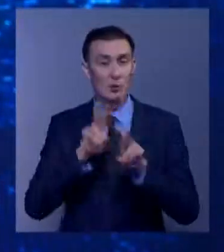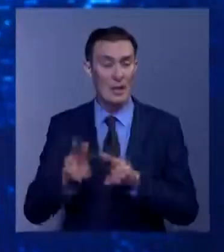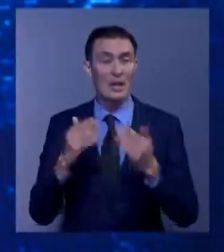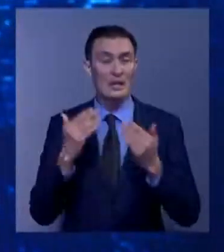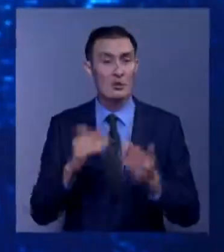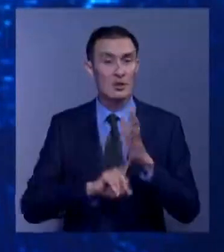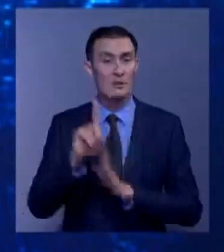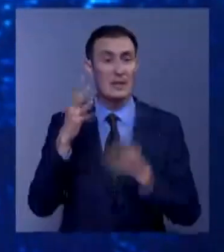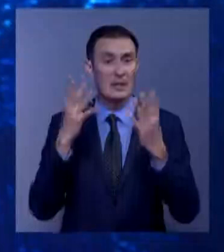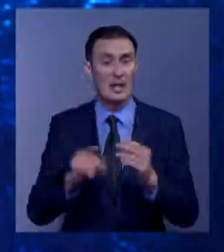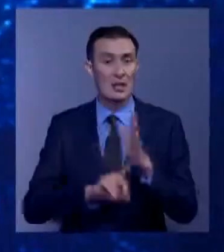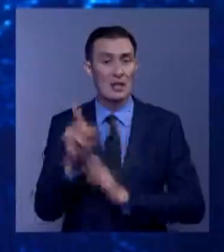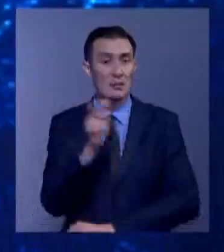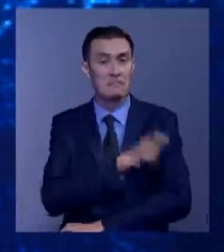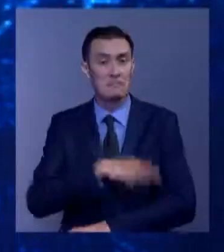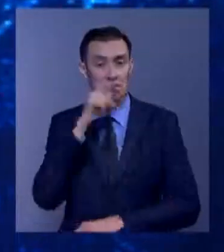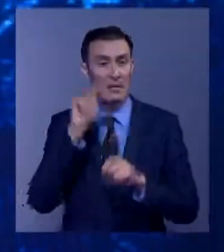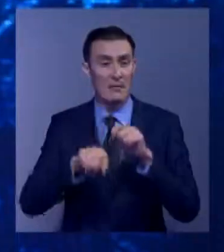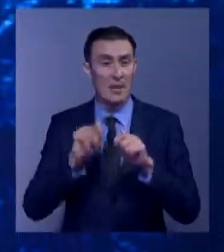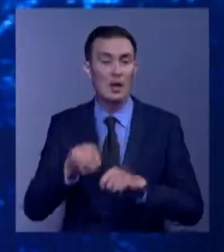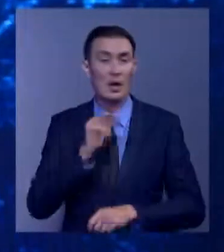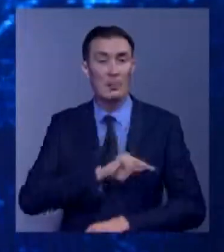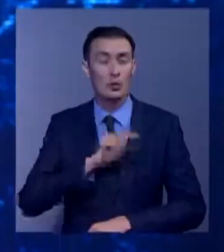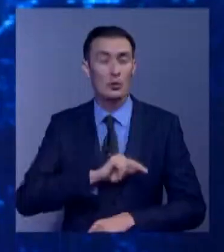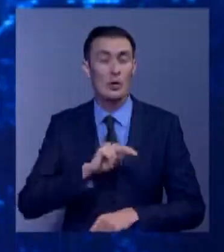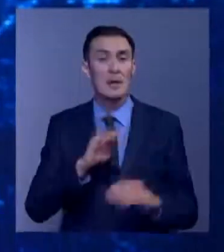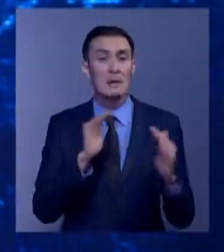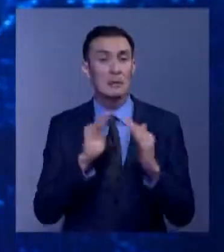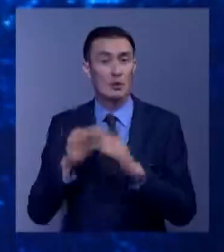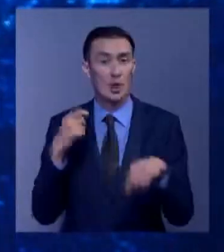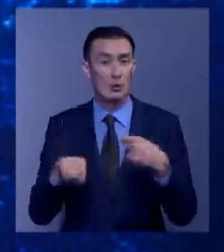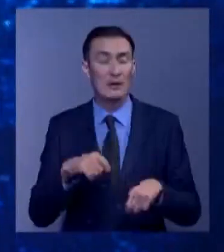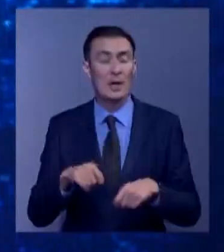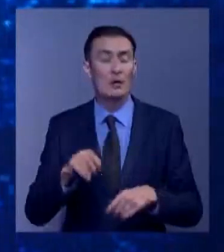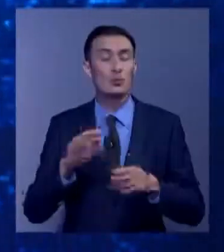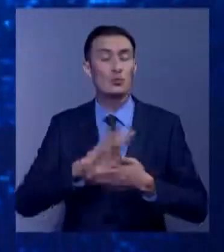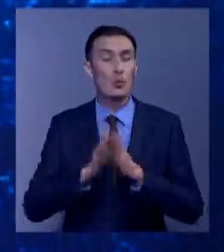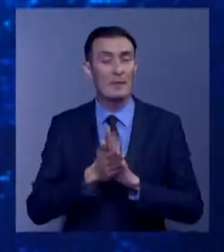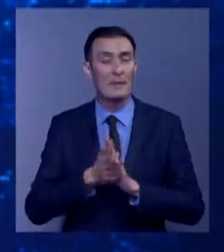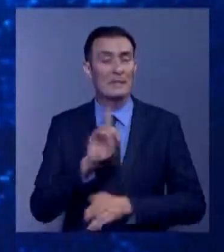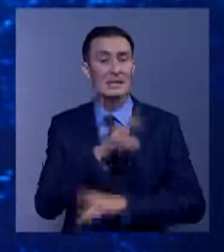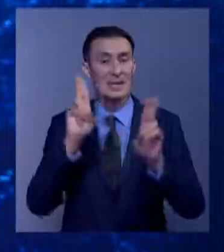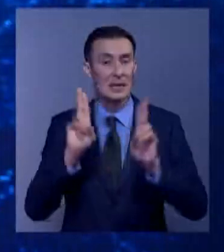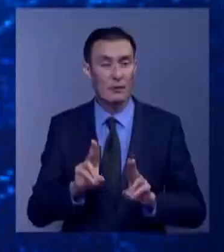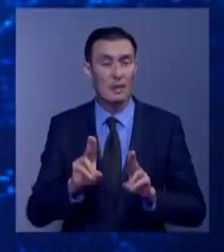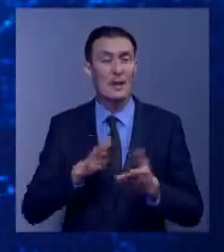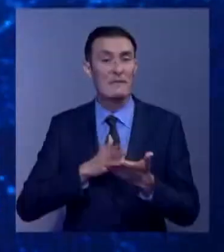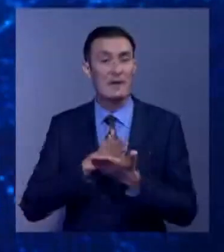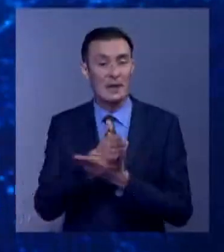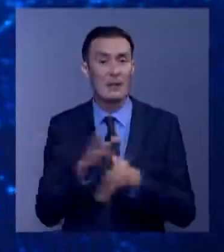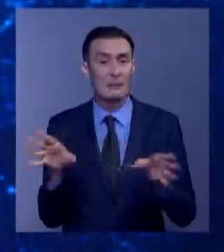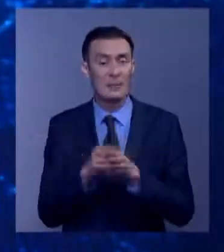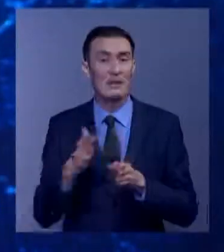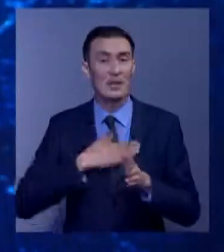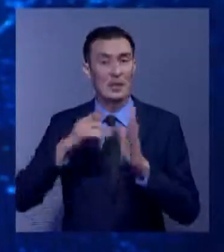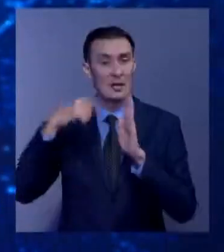С сегодняшнего дня они начали проверять работу бизнес-объектов на соблюдение санитарных норм. В рейд с ними отправилась